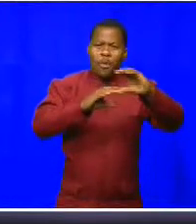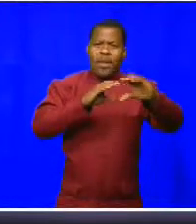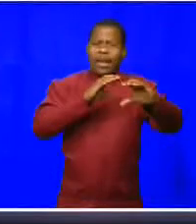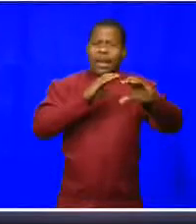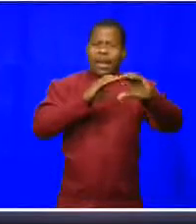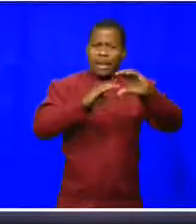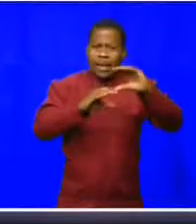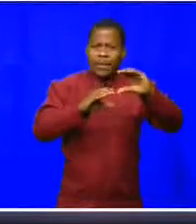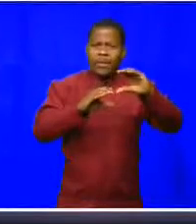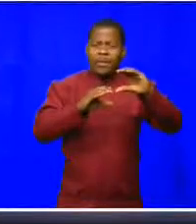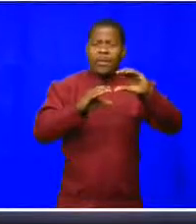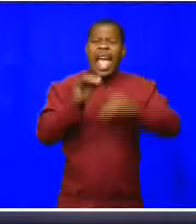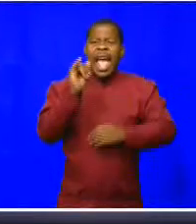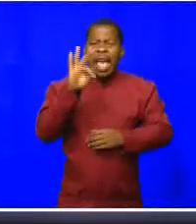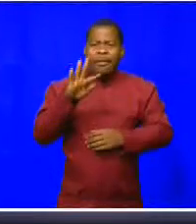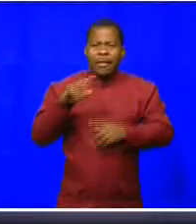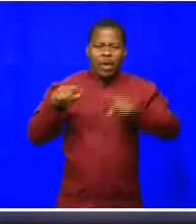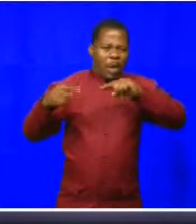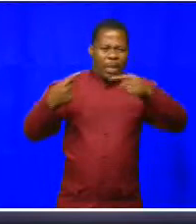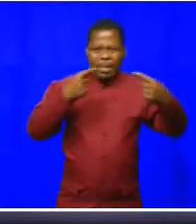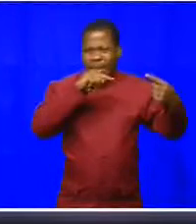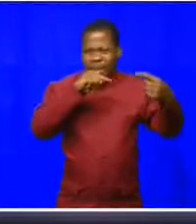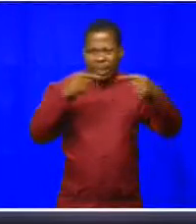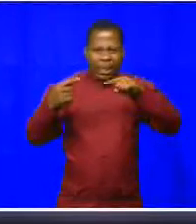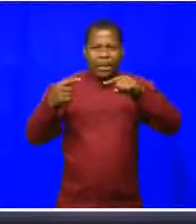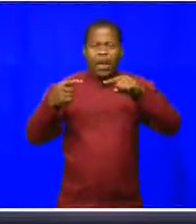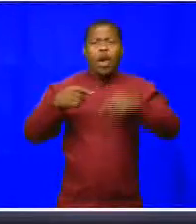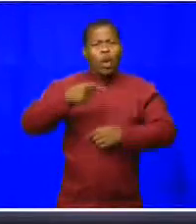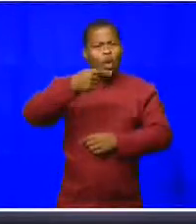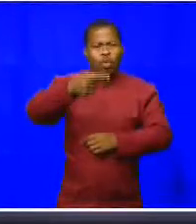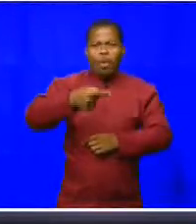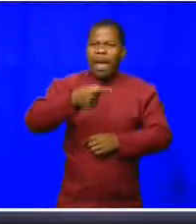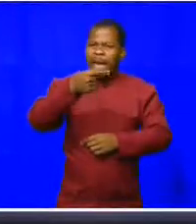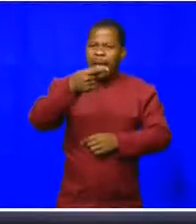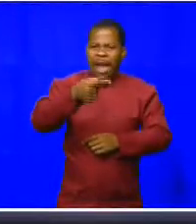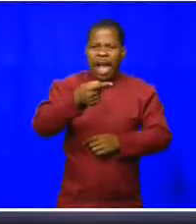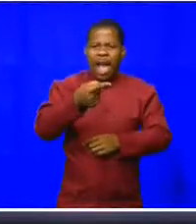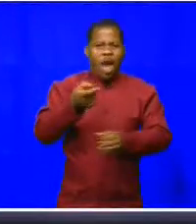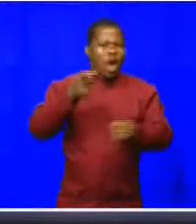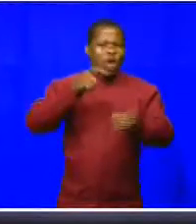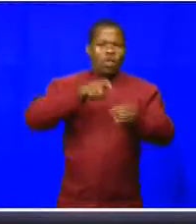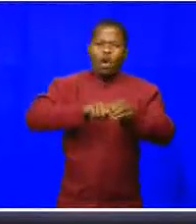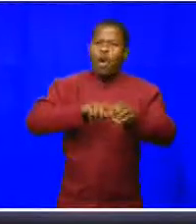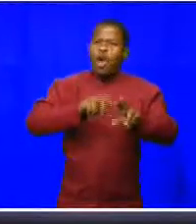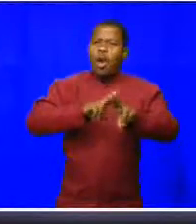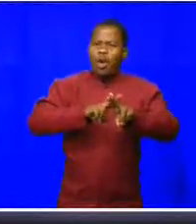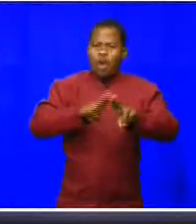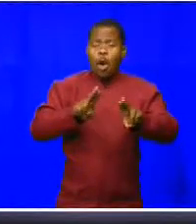selokhu kujikijelwana ngemashi ngoba lapho lakhulunyelwa khona kude lona isiqiniseko kokuthi